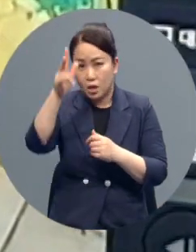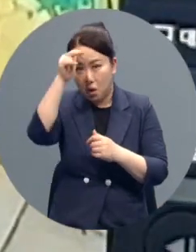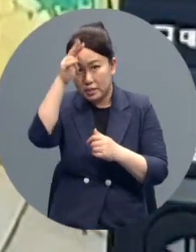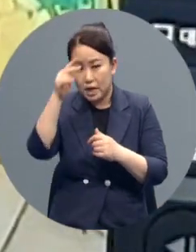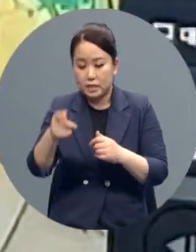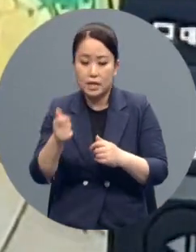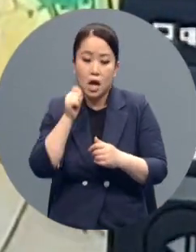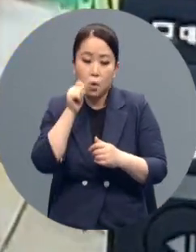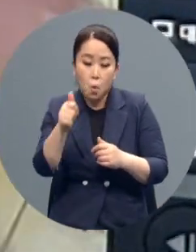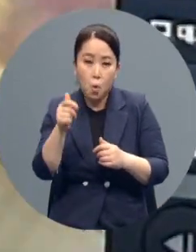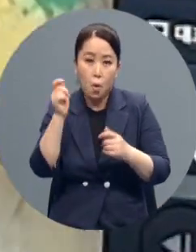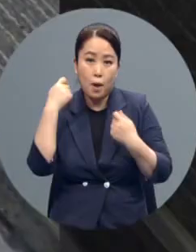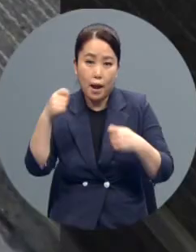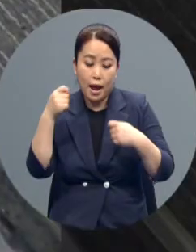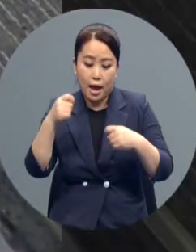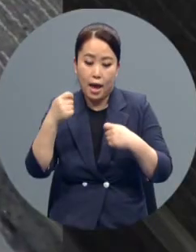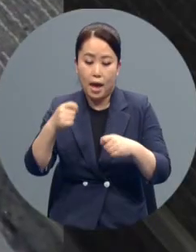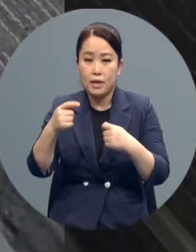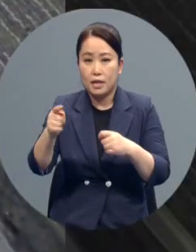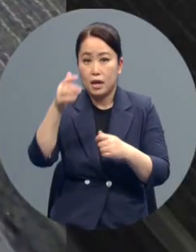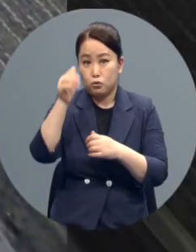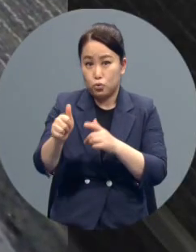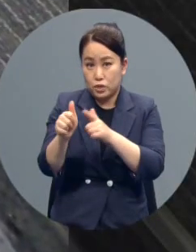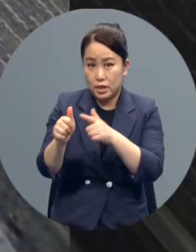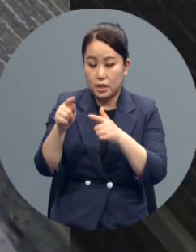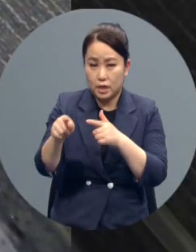경찰은 콜라텍 업주와 기숙사생에 대해